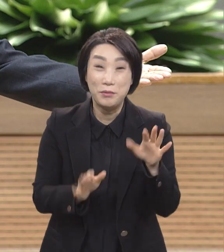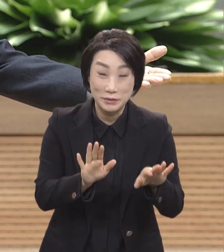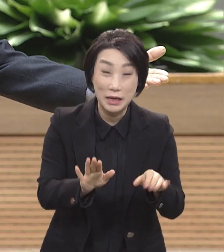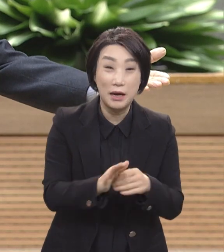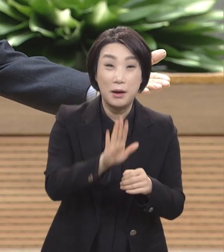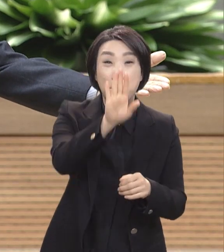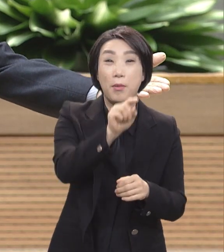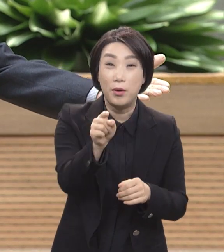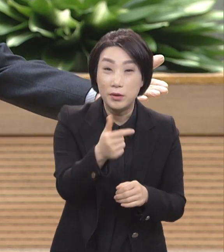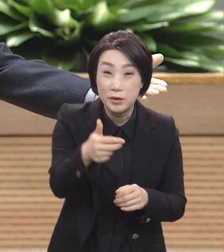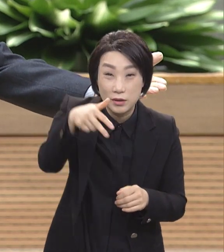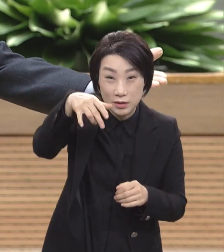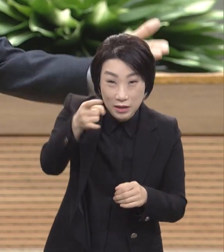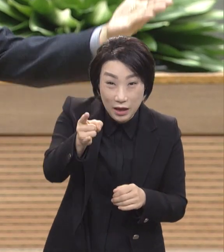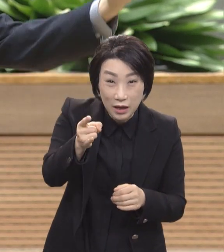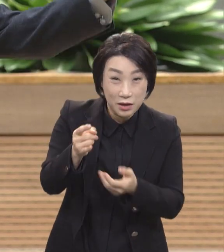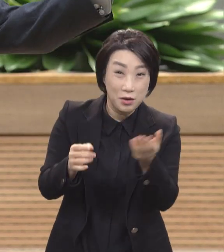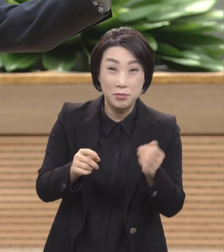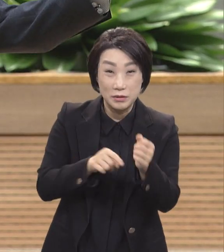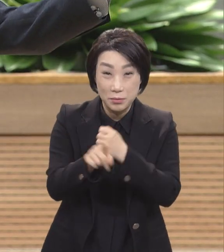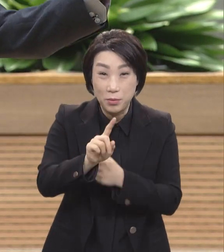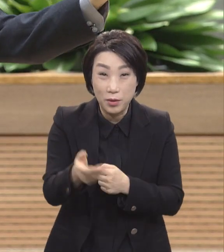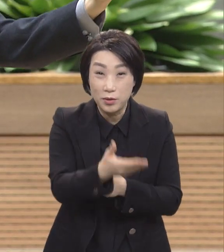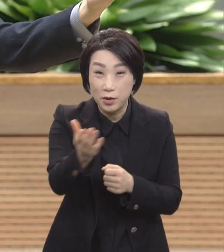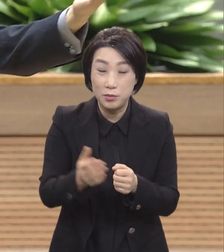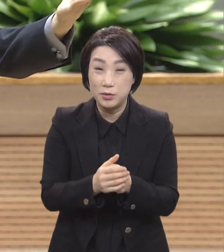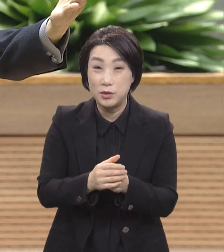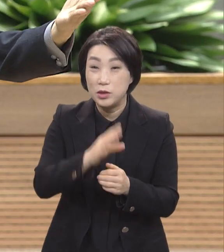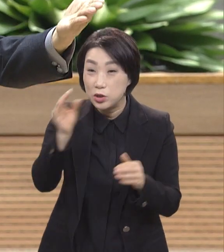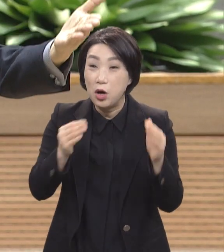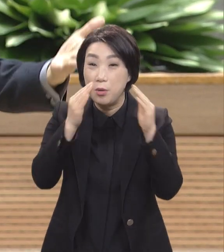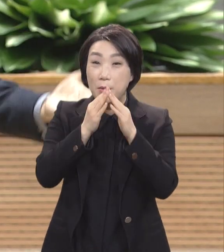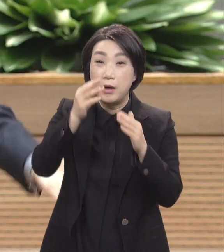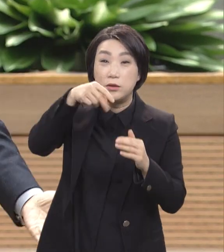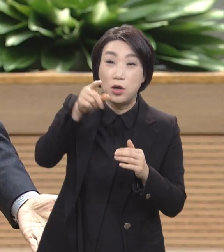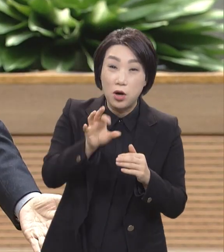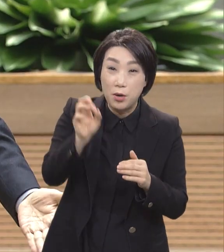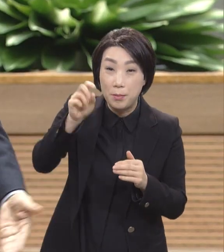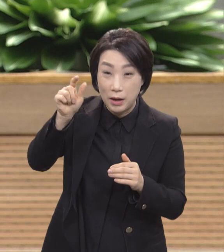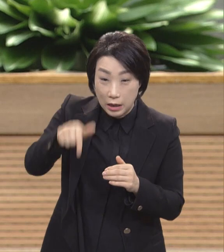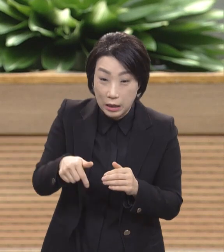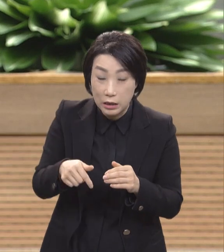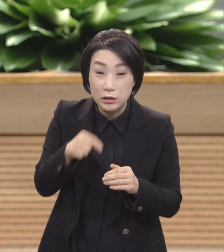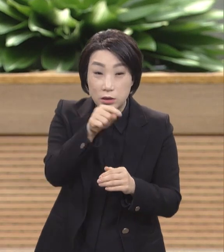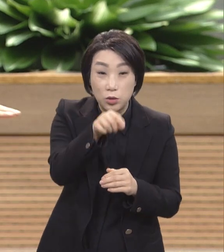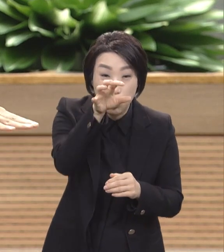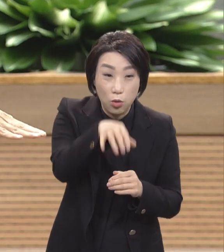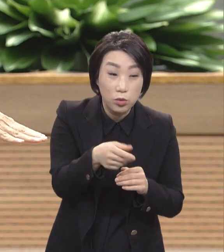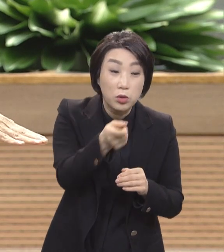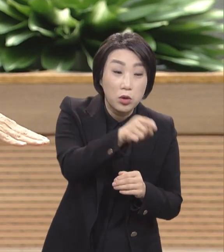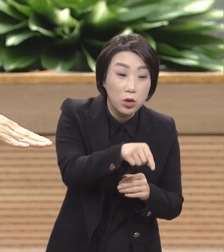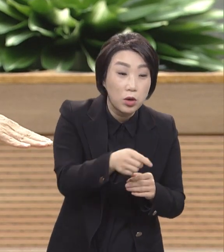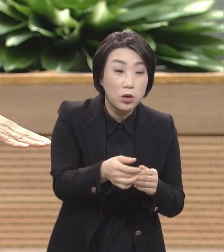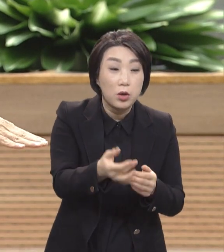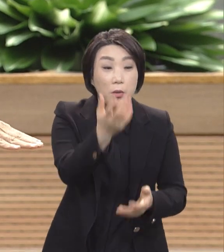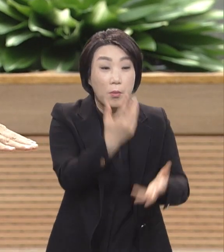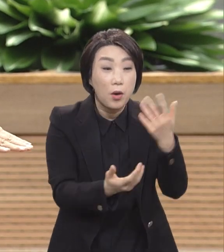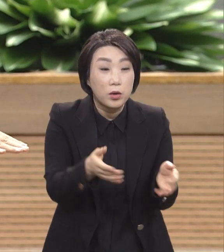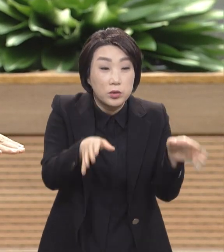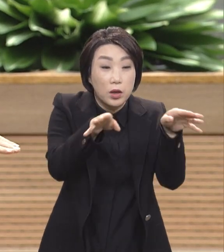성막에 보면 이 번제단을 만들어 놓고 거기